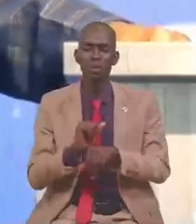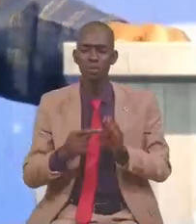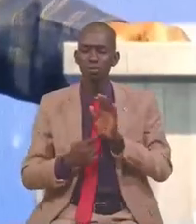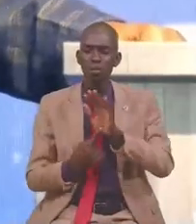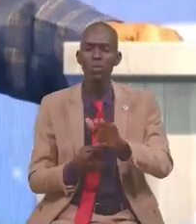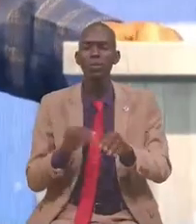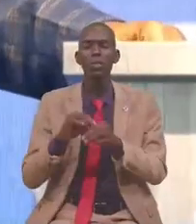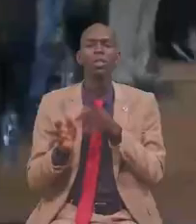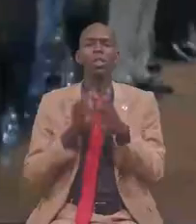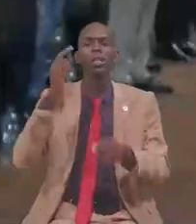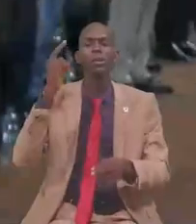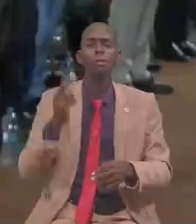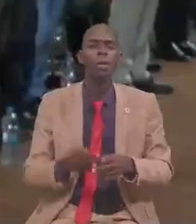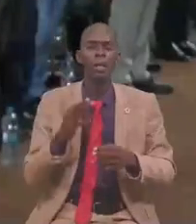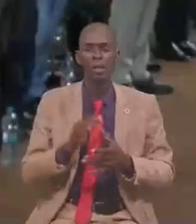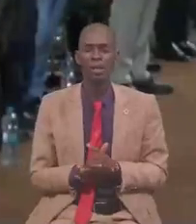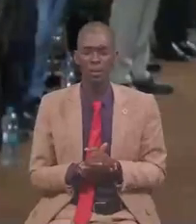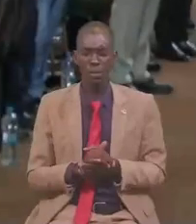puissance de Dieu au nom de Jésus-Christ.